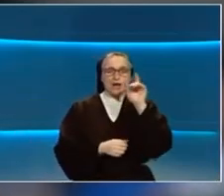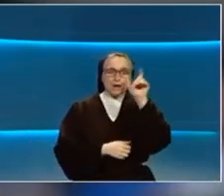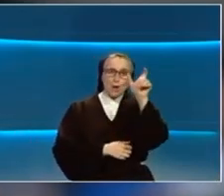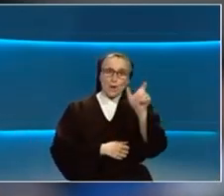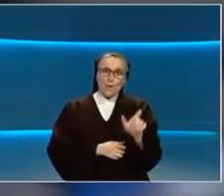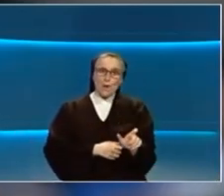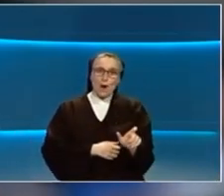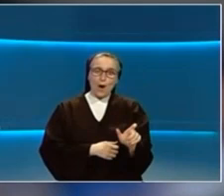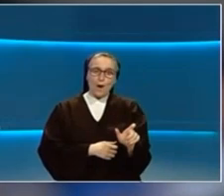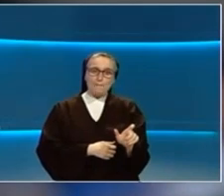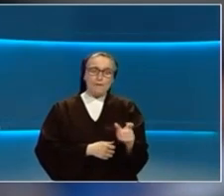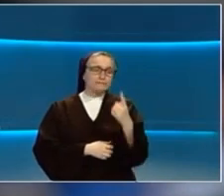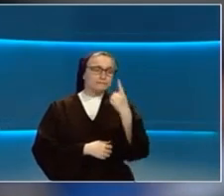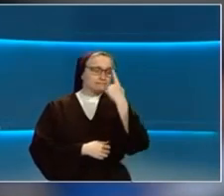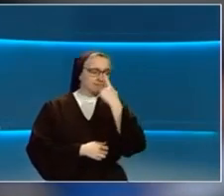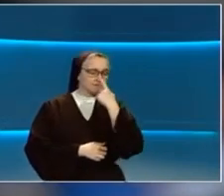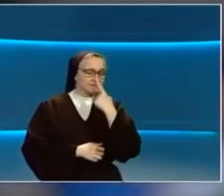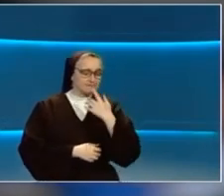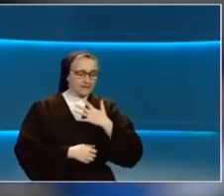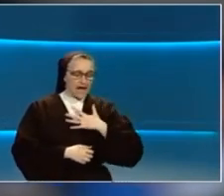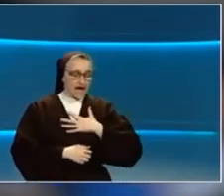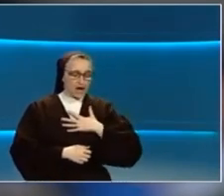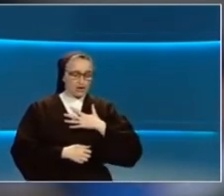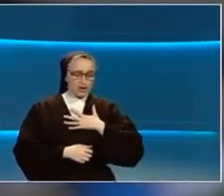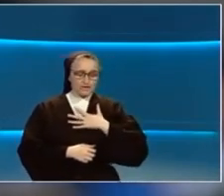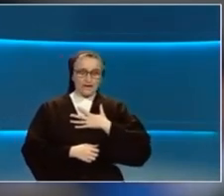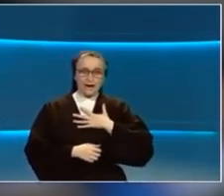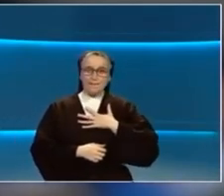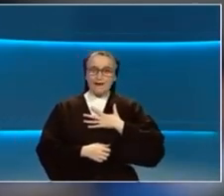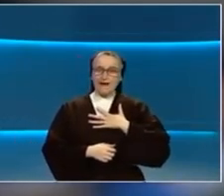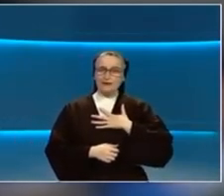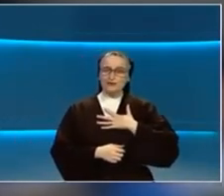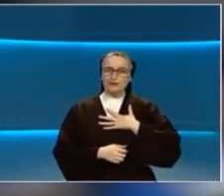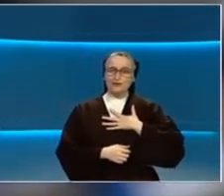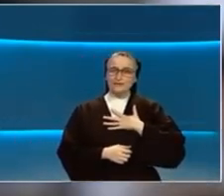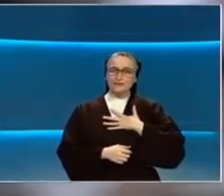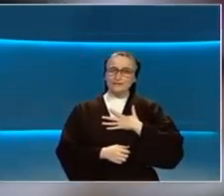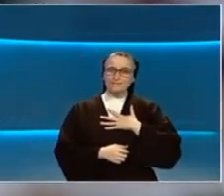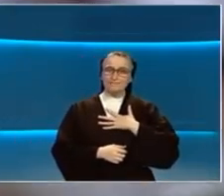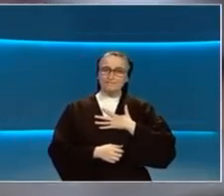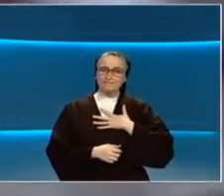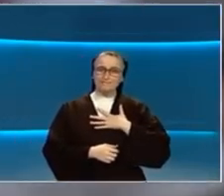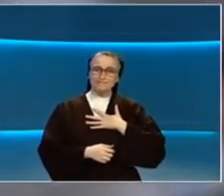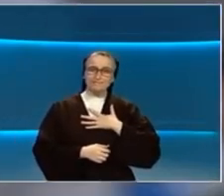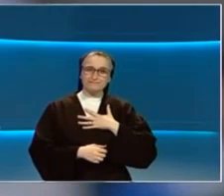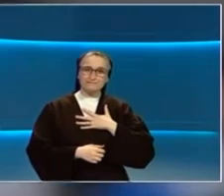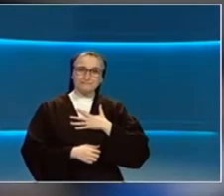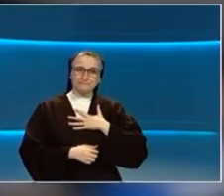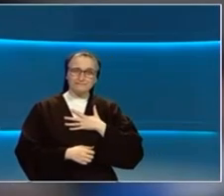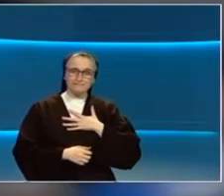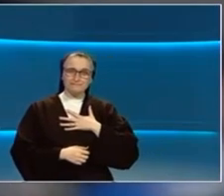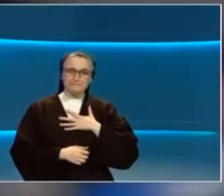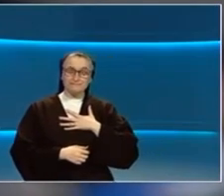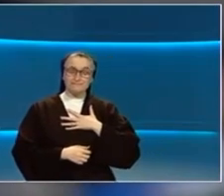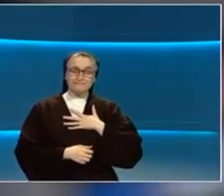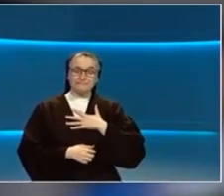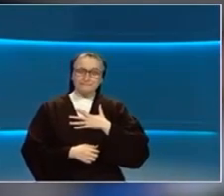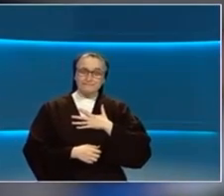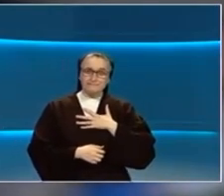In principio Dio creò il cielo e la terra. Dio disse: facciamo l'uomo a nostra